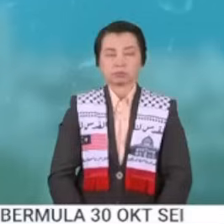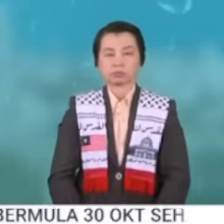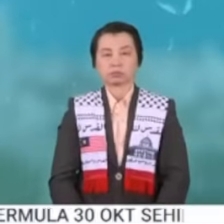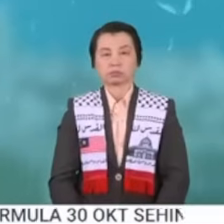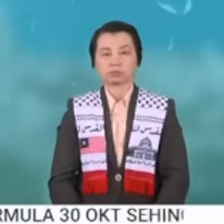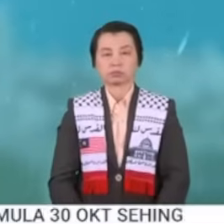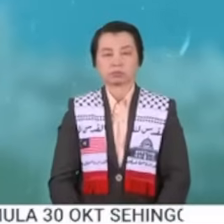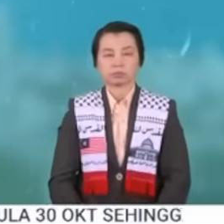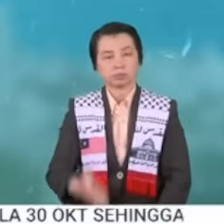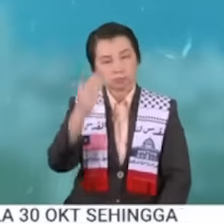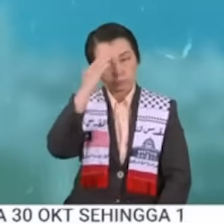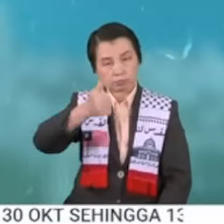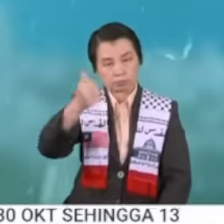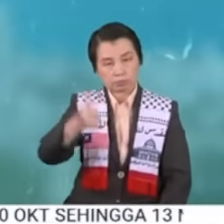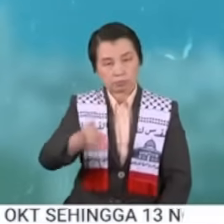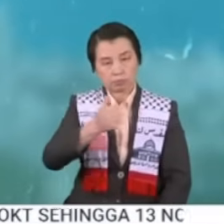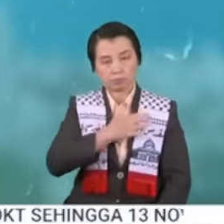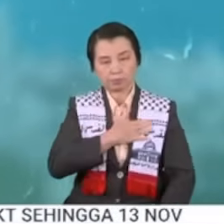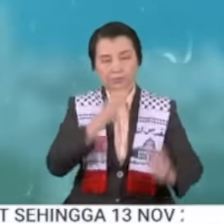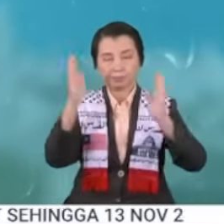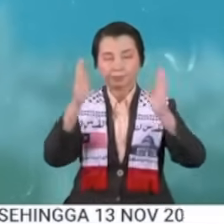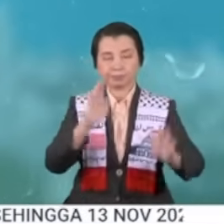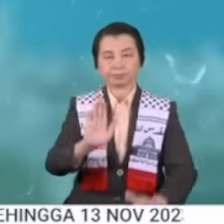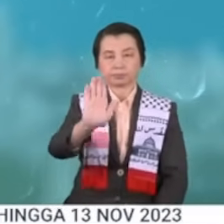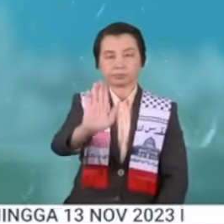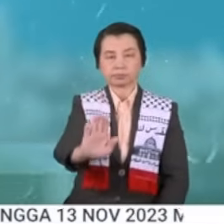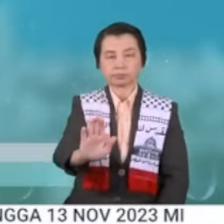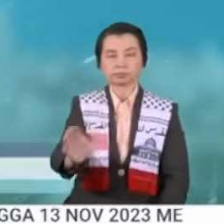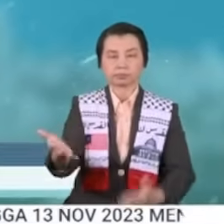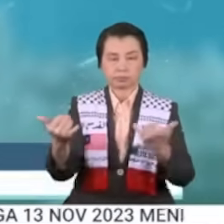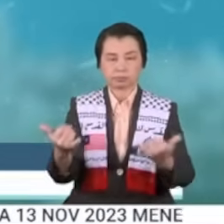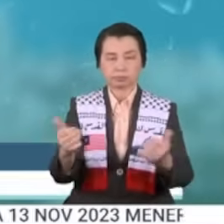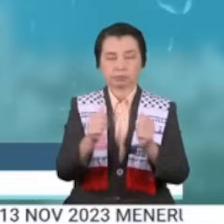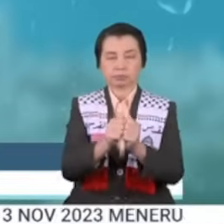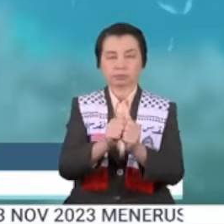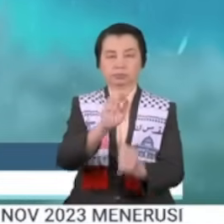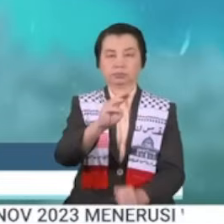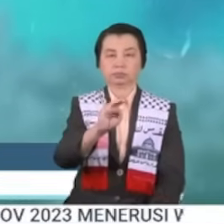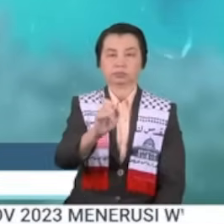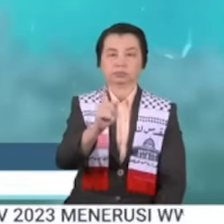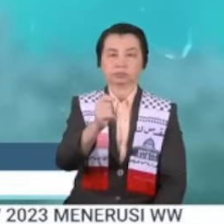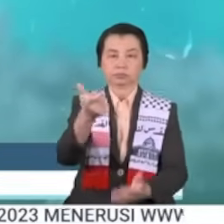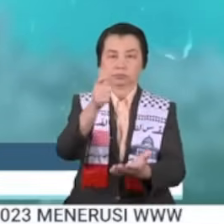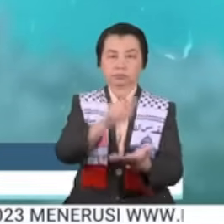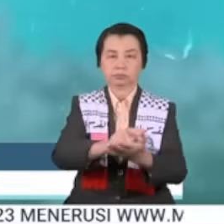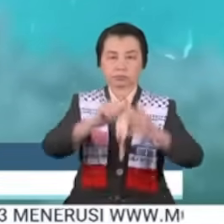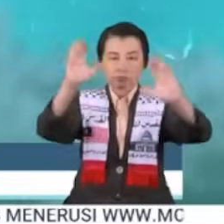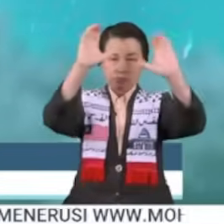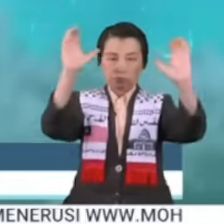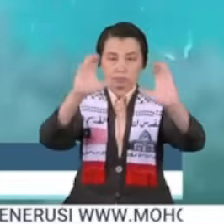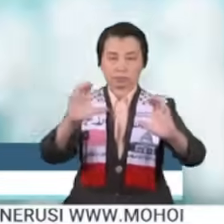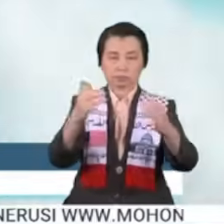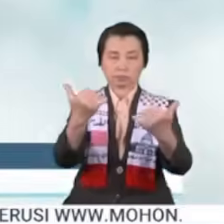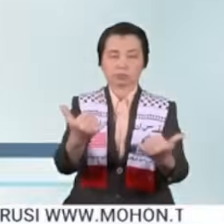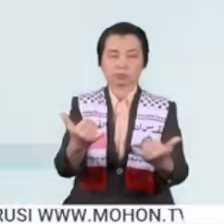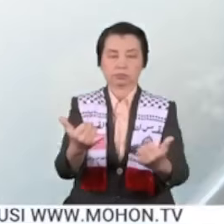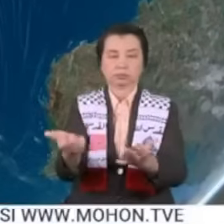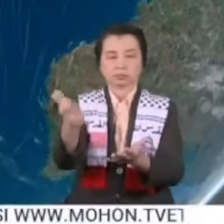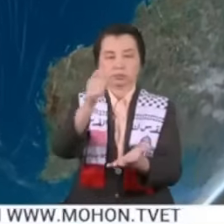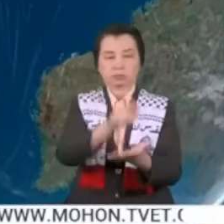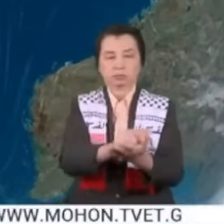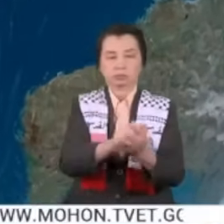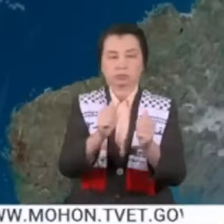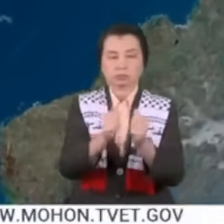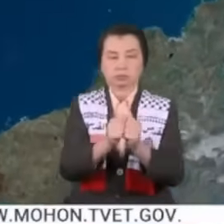pilus Assalamualaikum dan salam Malaysia Madani kembali bersama Med Malaysia untuk laporan cuaca terkini laporan